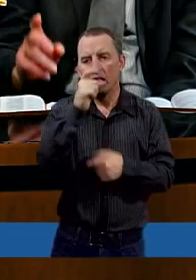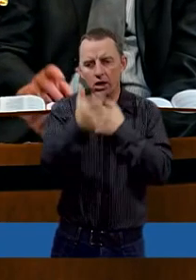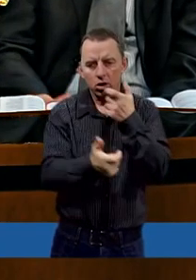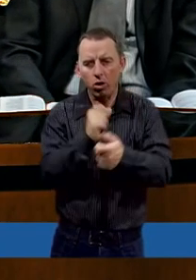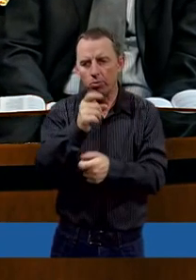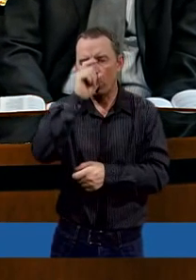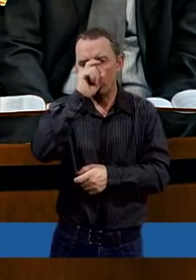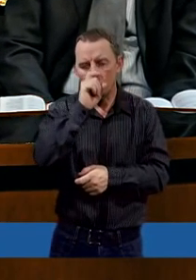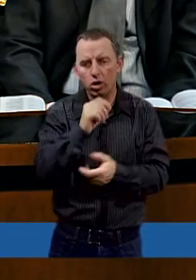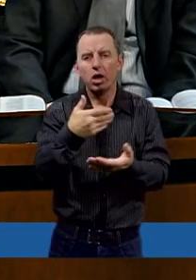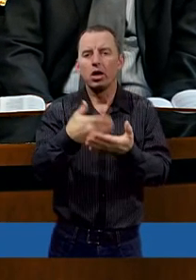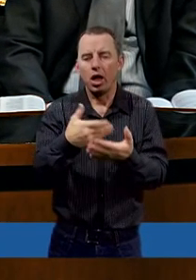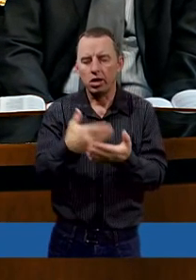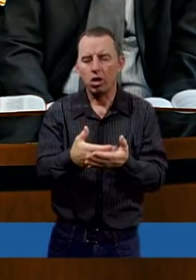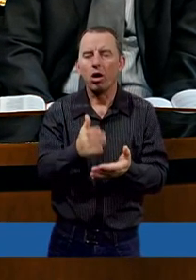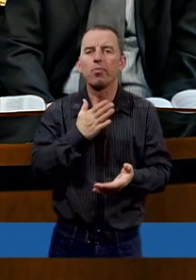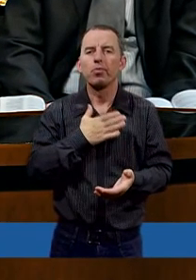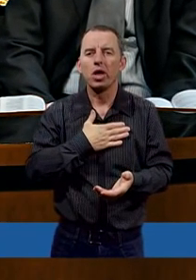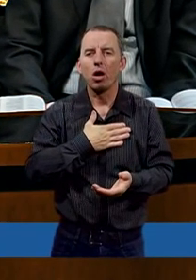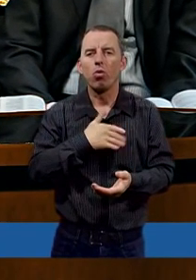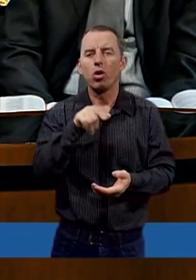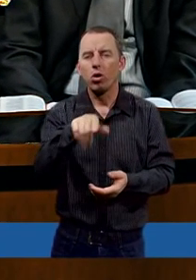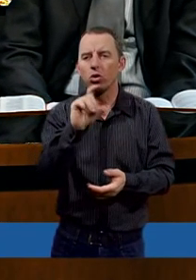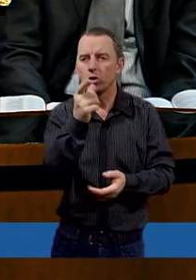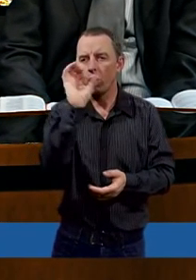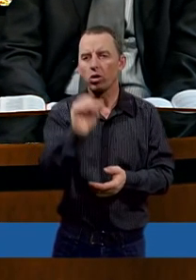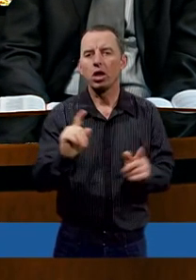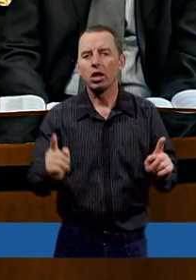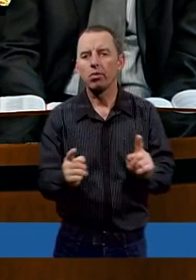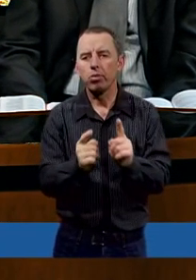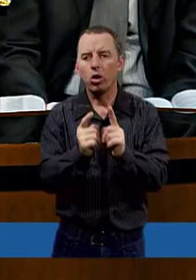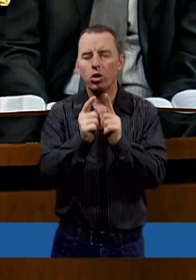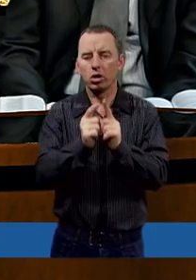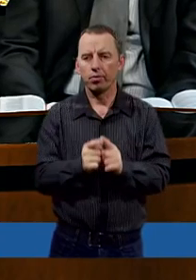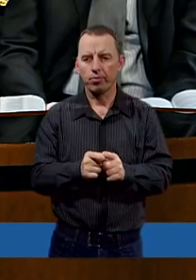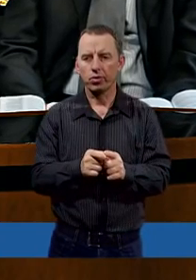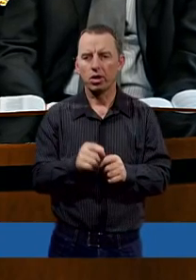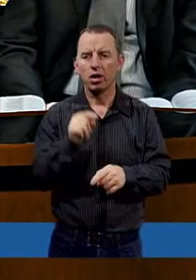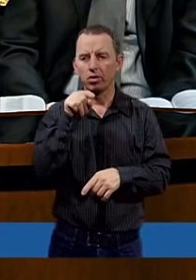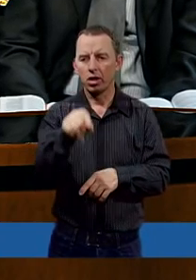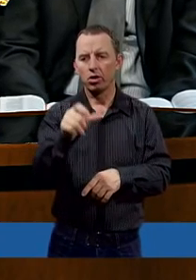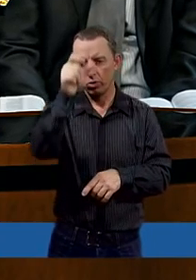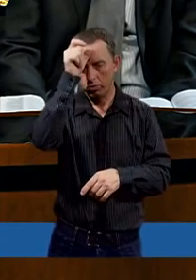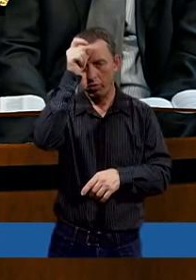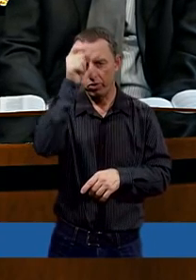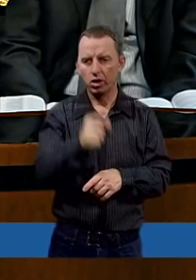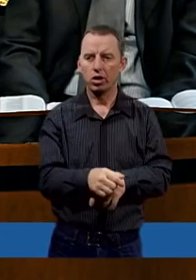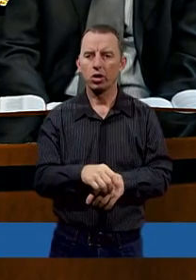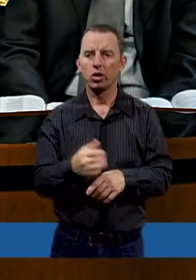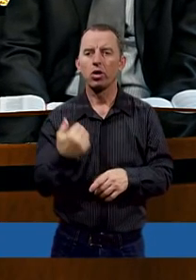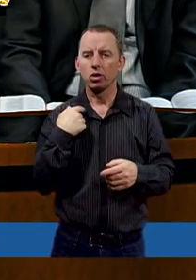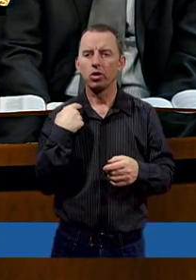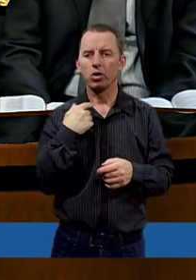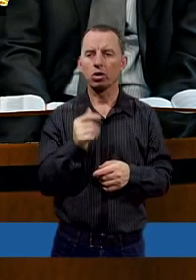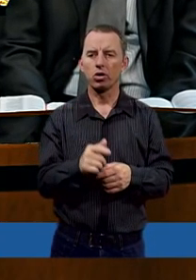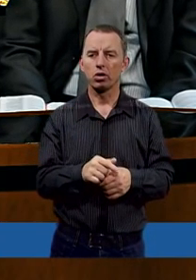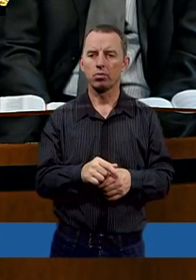złego. Dlaczego miałoby go coś spotkać? Jest takie powiedzenie, że człowiek, co człowiek sieje, to i żonić